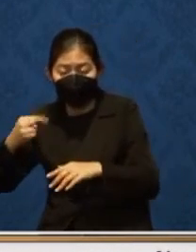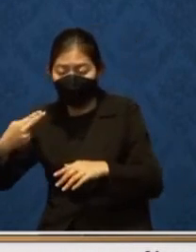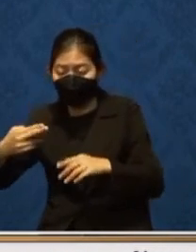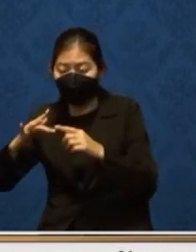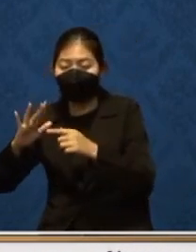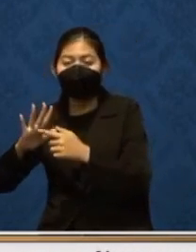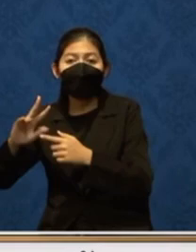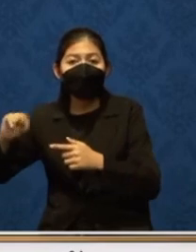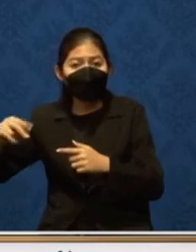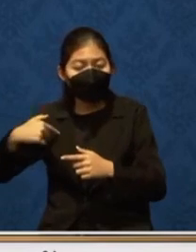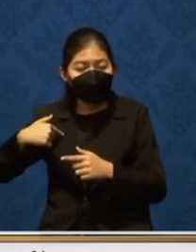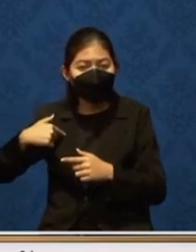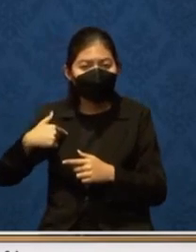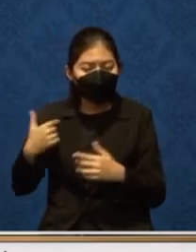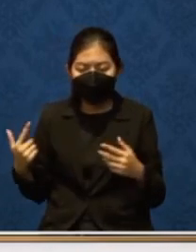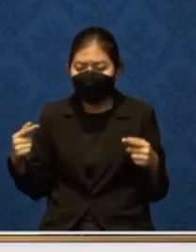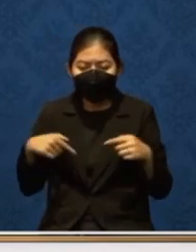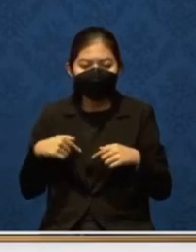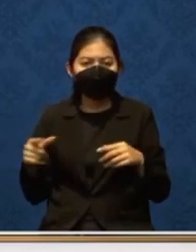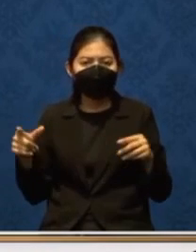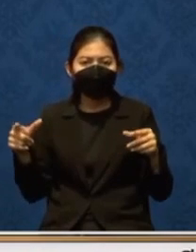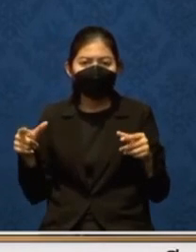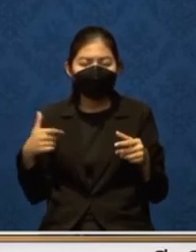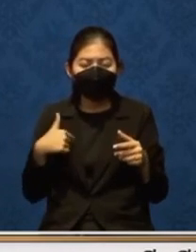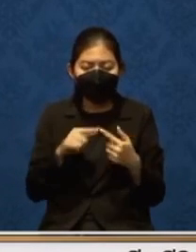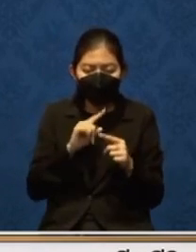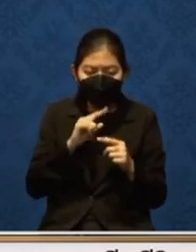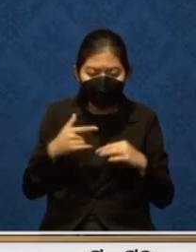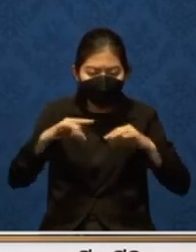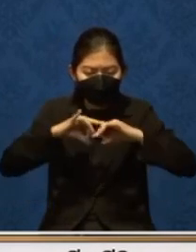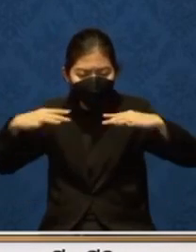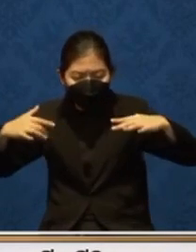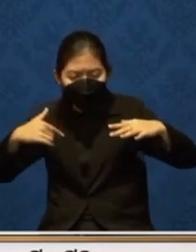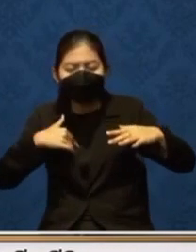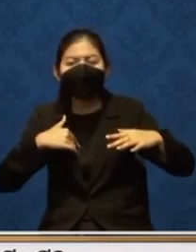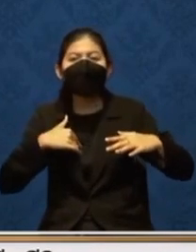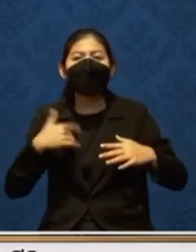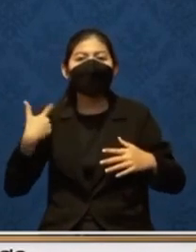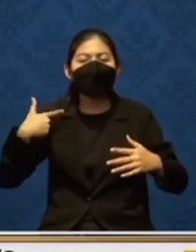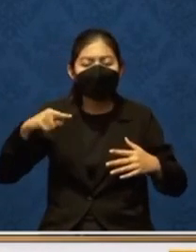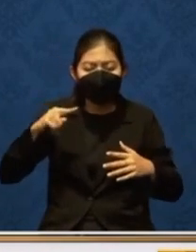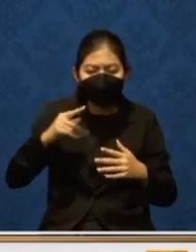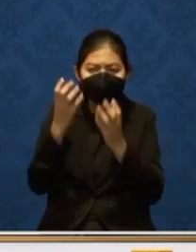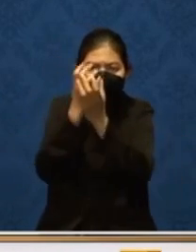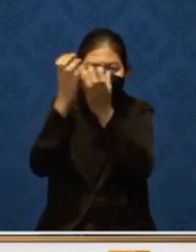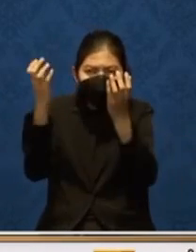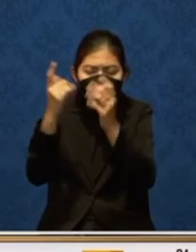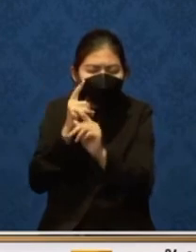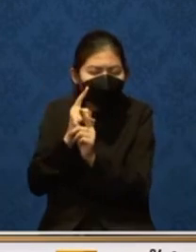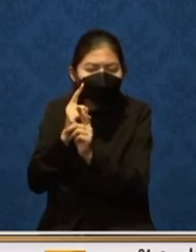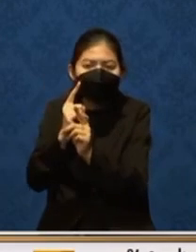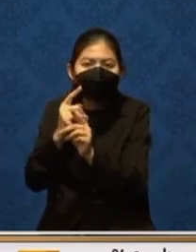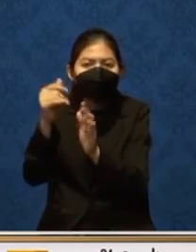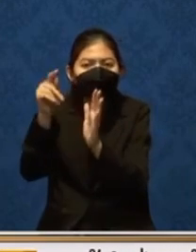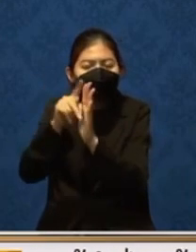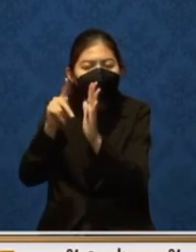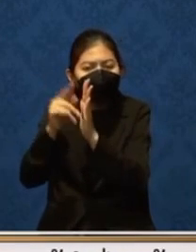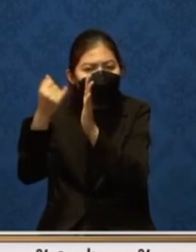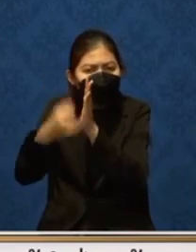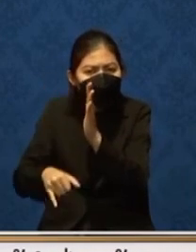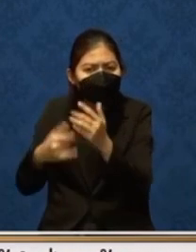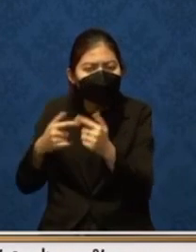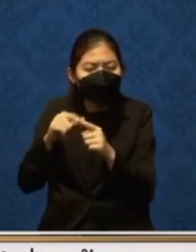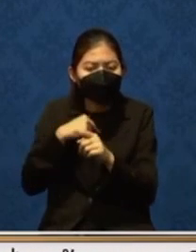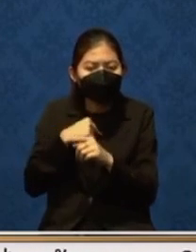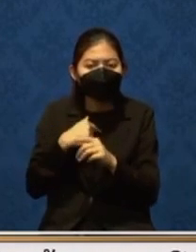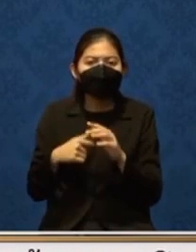แหน่งรัฐมนตรีโดยตรงซึ่เปการขัดกแหหนประโยชนเป็การกระทำที่ขัดตระธรมนูลเป็นการปกปดสับสินเป็นการ